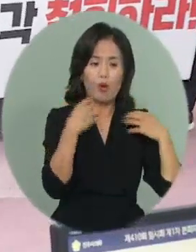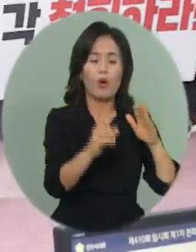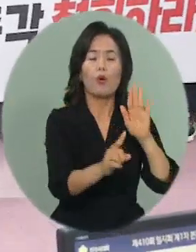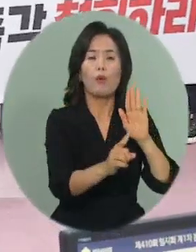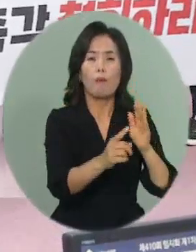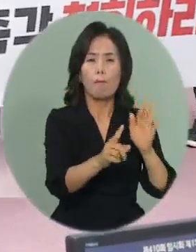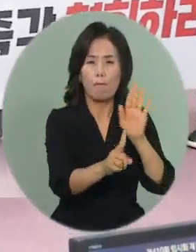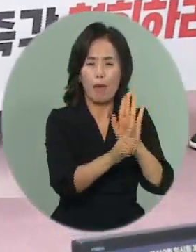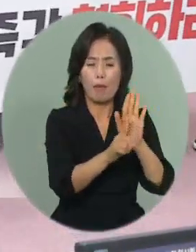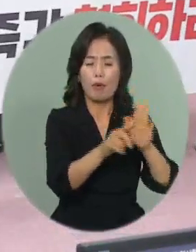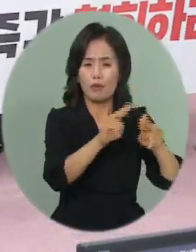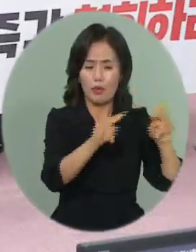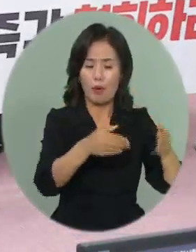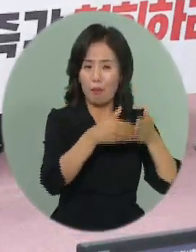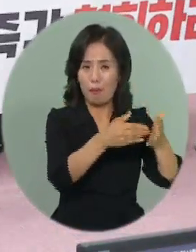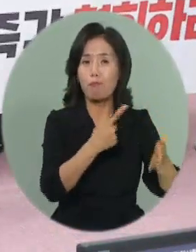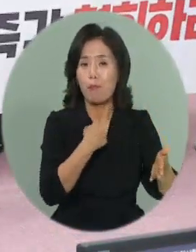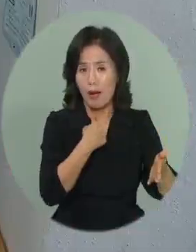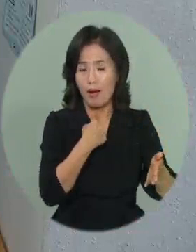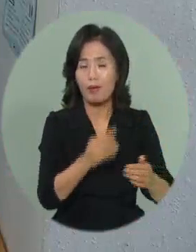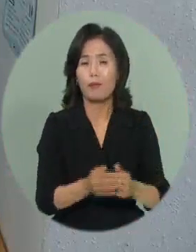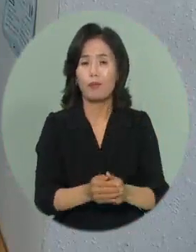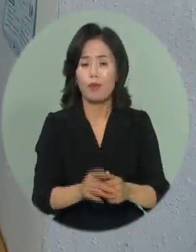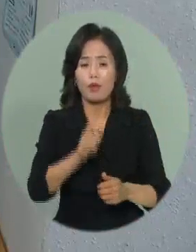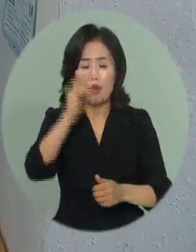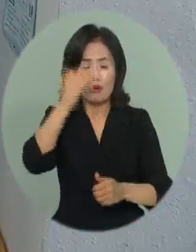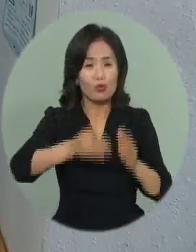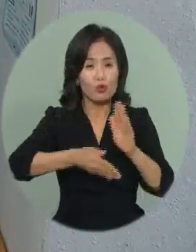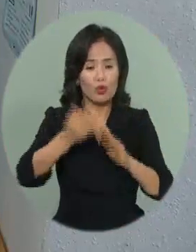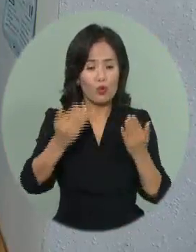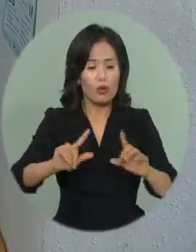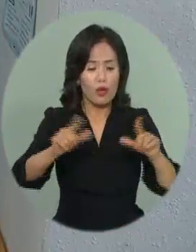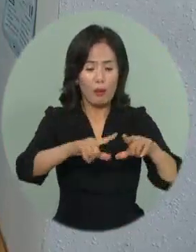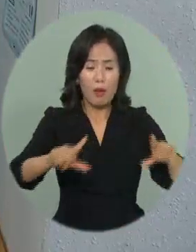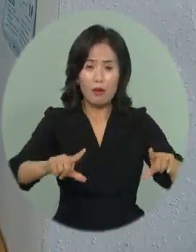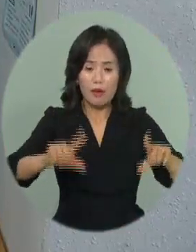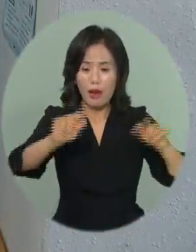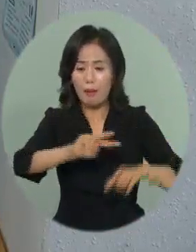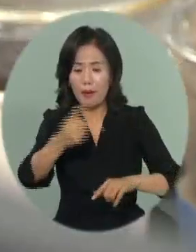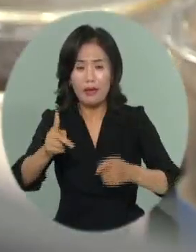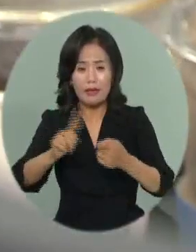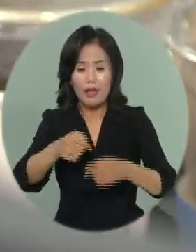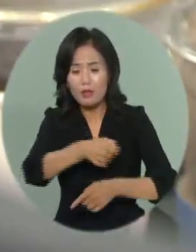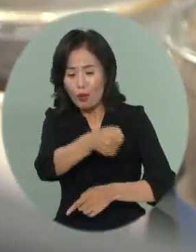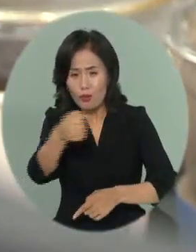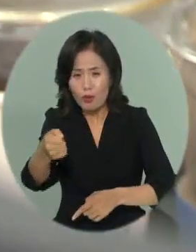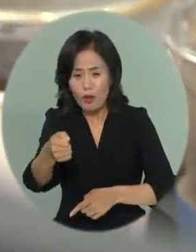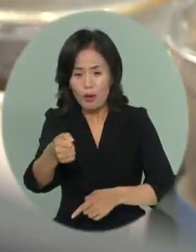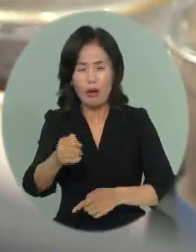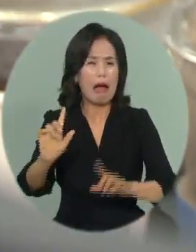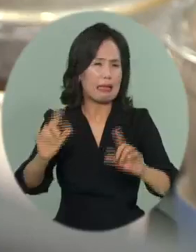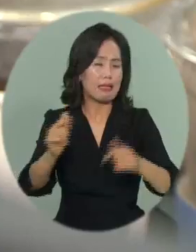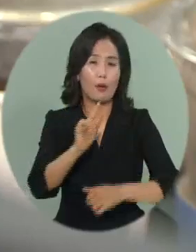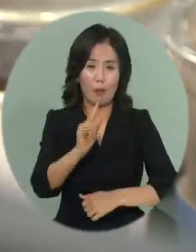것을 촉구하는 결의문을 채택한 바 있습니다. 여수시는 휴업일 평일 전환을 전제로 설문조사를 하고 있는